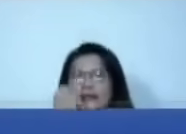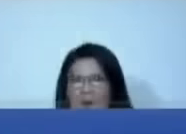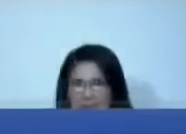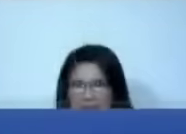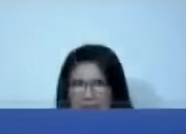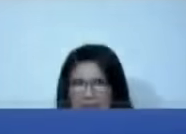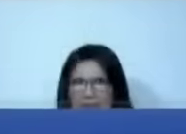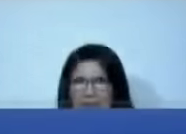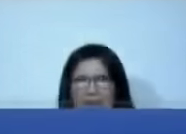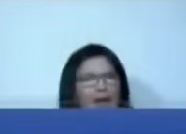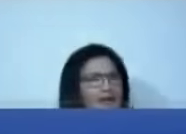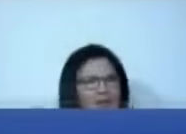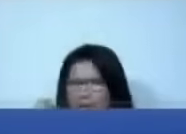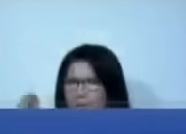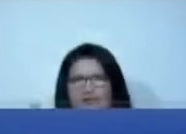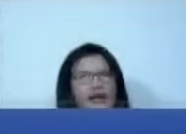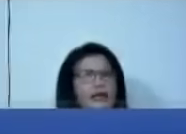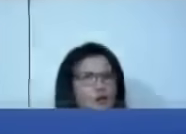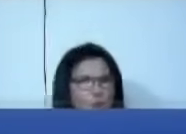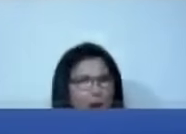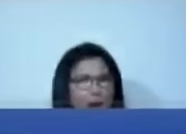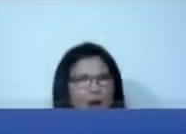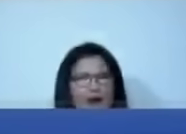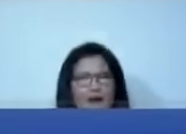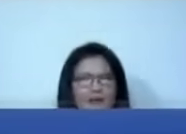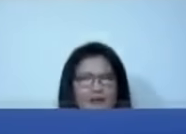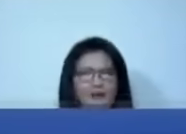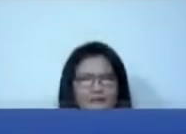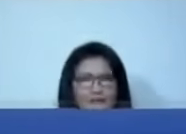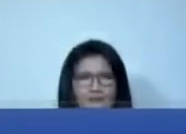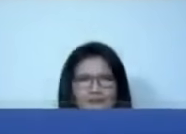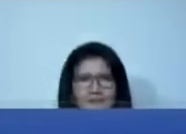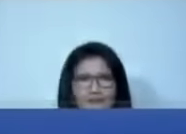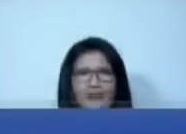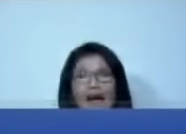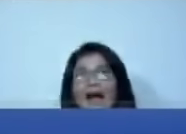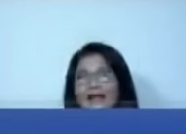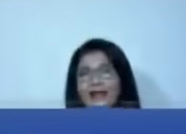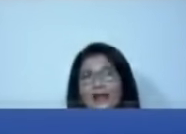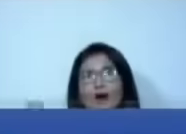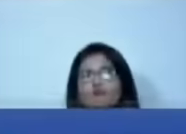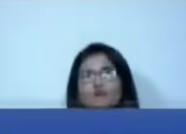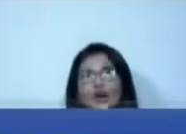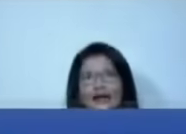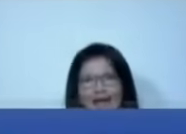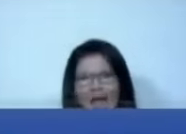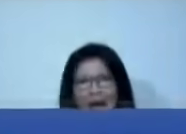tidak dapat dirubah ya saya laksanakan ya Dan kita ini bukan anak